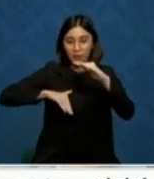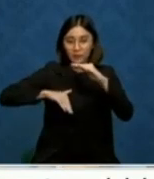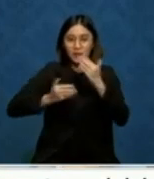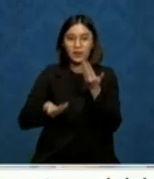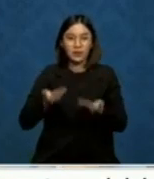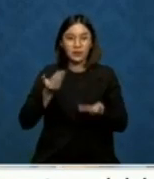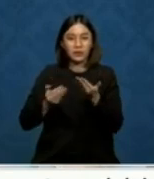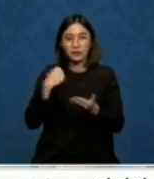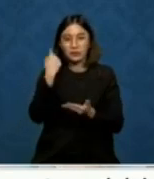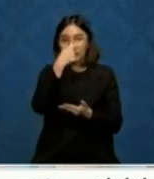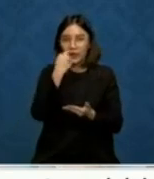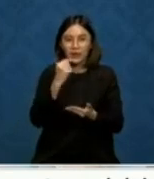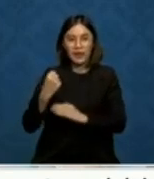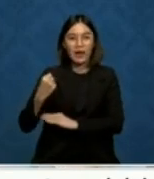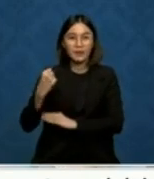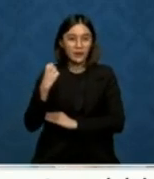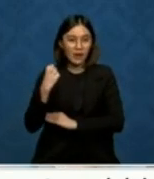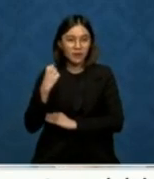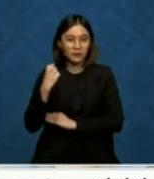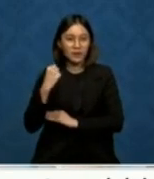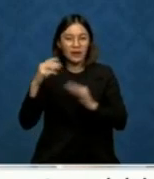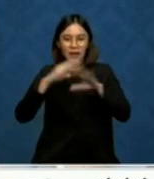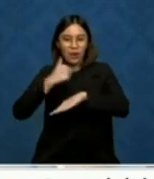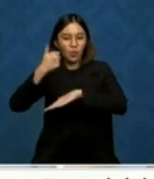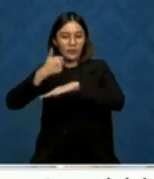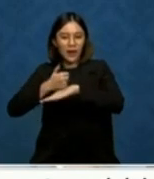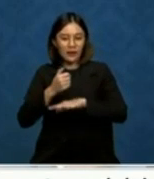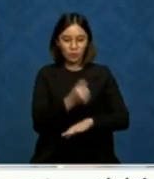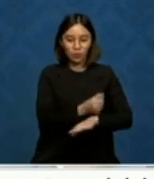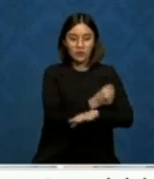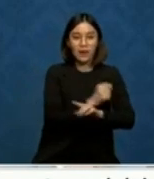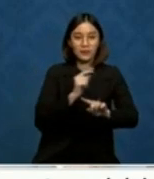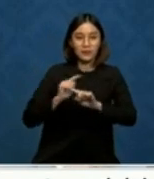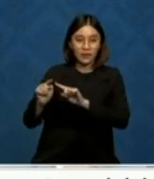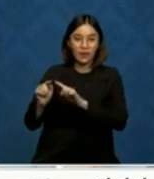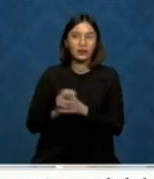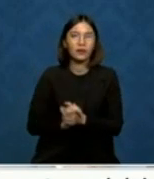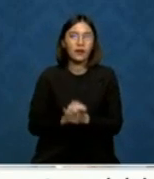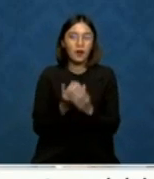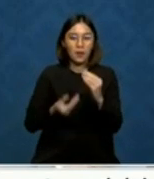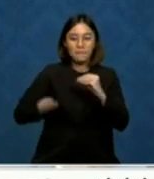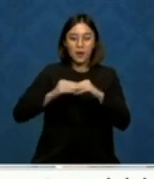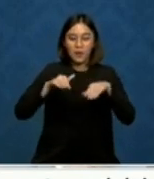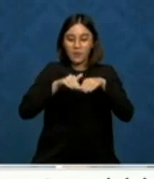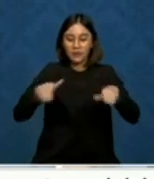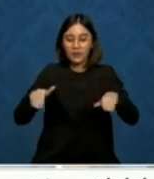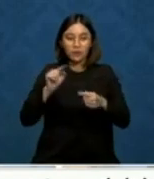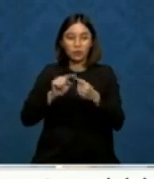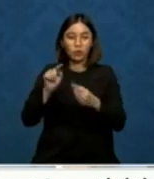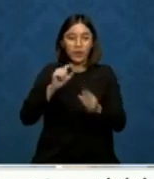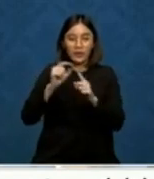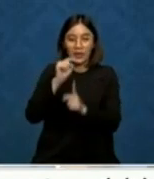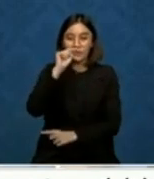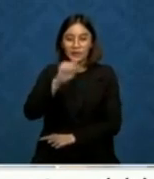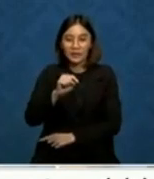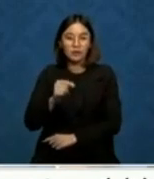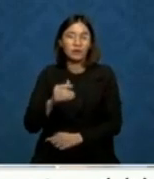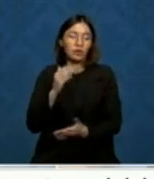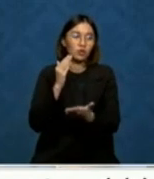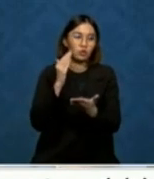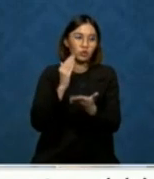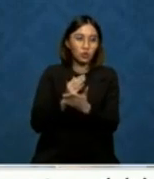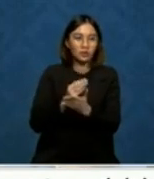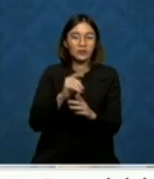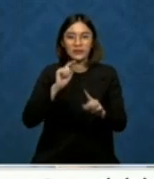แม้กระทั่งผู้มีที่มีอำนาจเหนือของผู้กระทำหรือว่าการเพิ่มมาตรการนะครับในการออกคำสั่งงดเว้นกระทำ